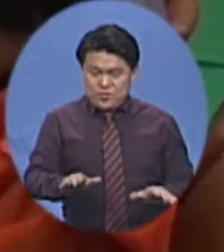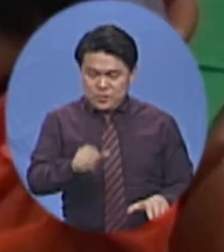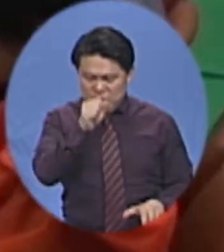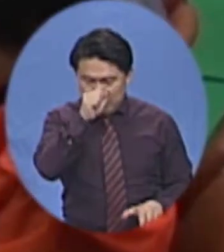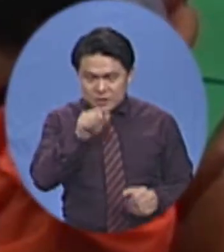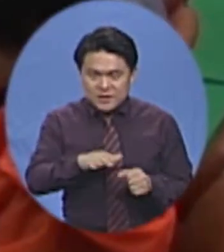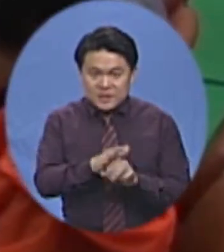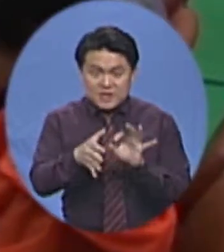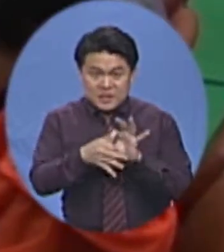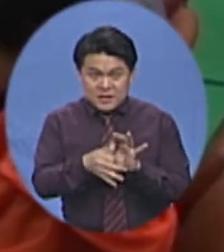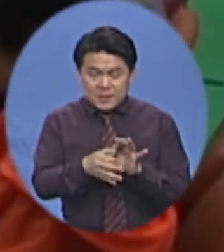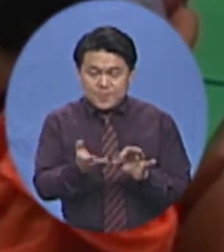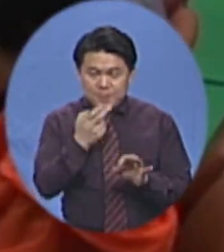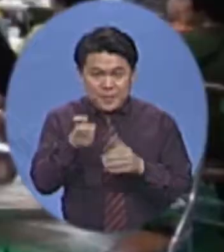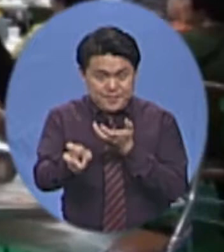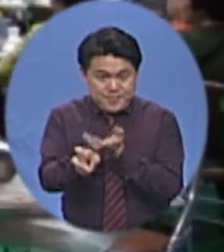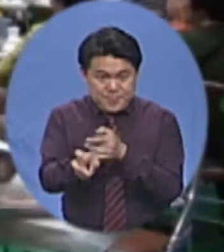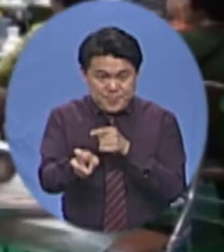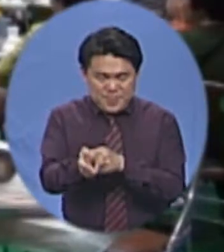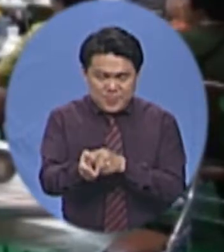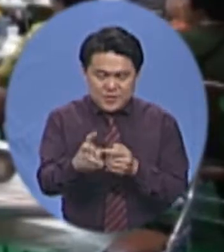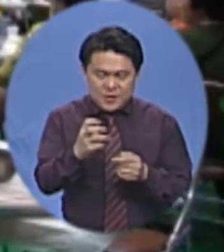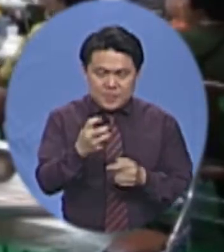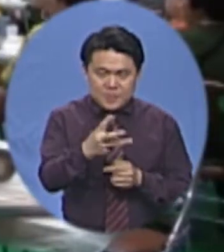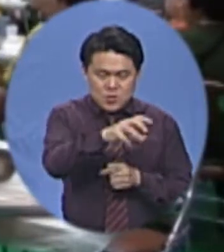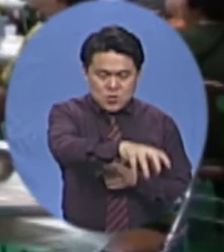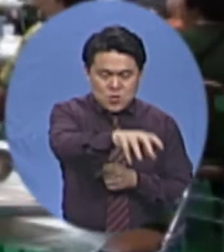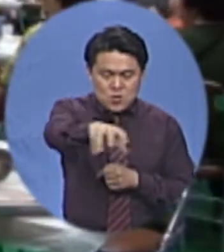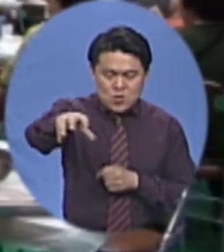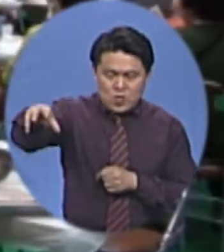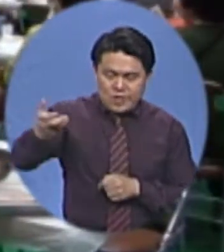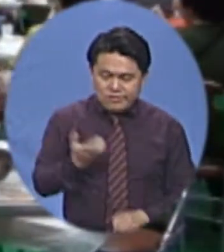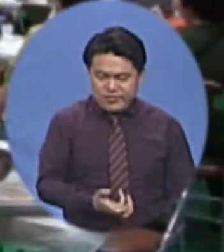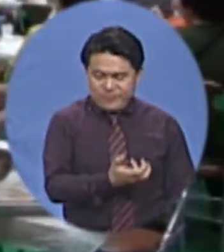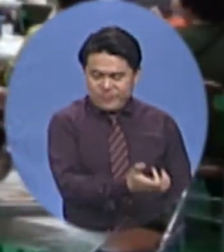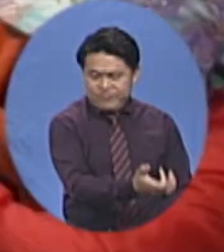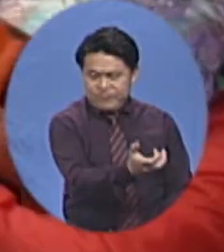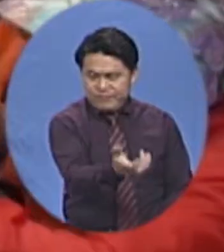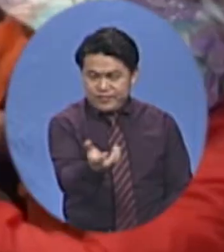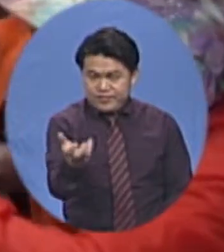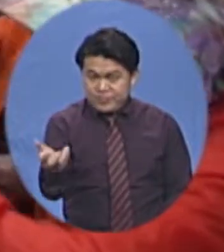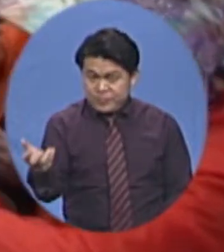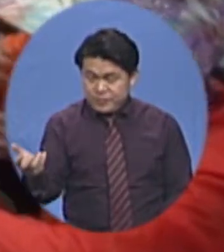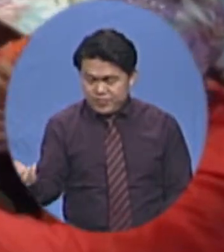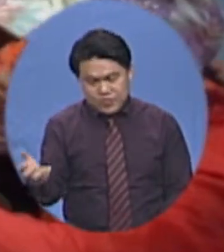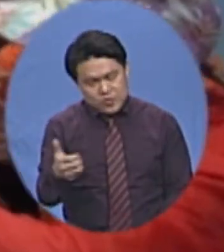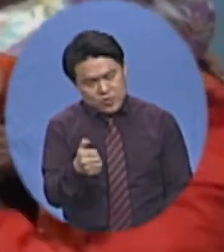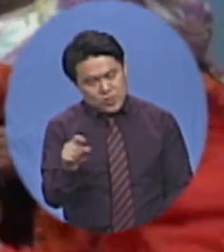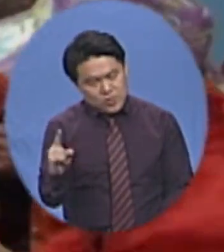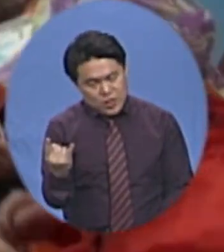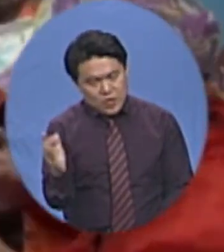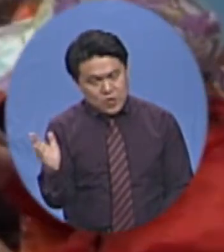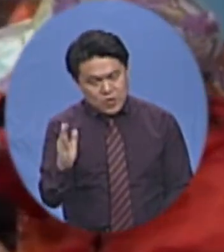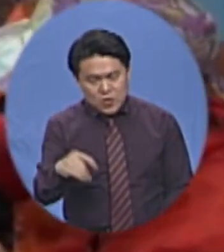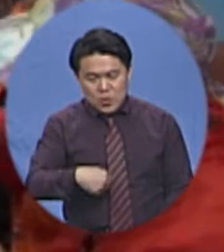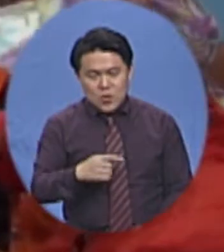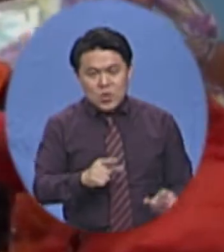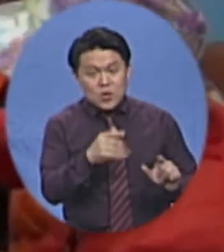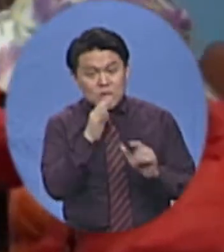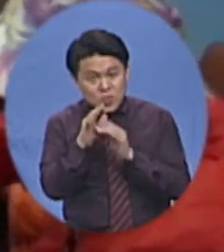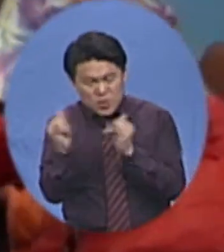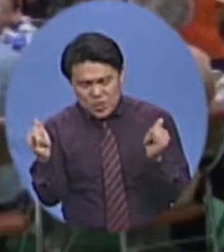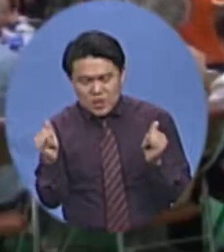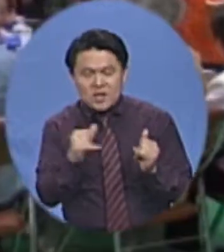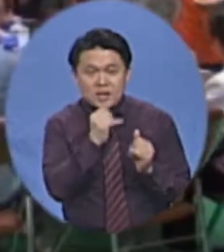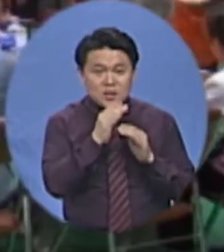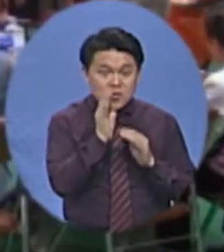좋은 사랑의 밥차는 43개 읍면동 지역을 순회하며 50여 차례에 걸쳐 홀몸 어르신과